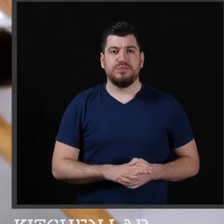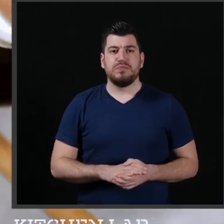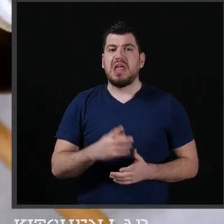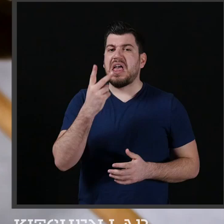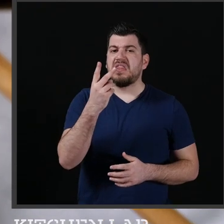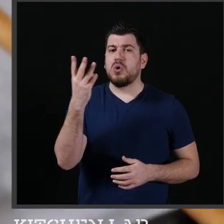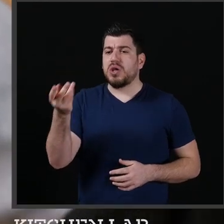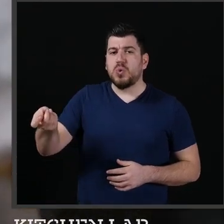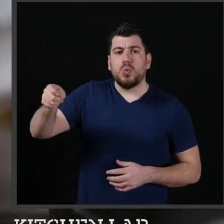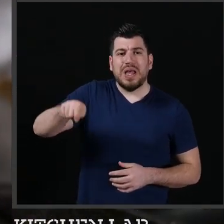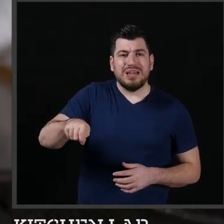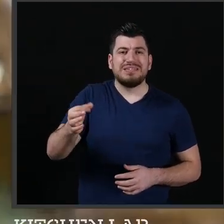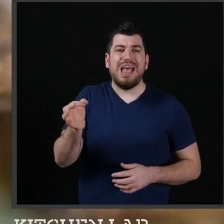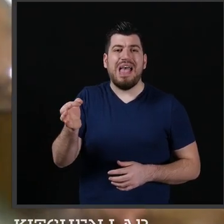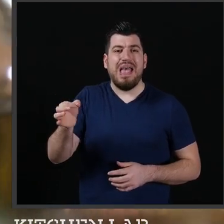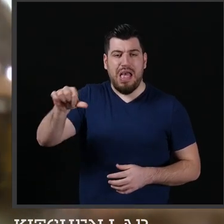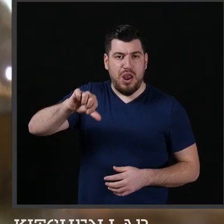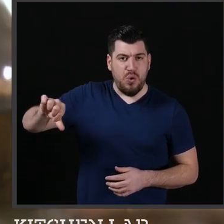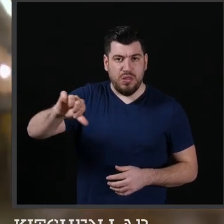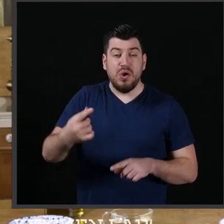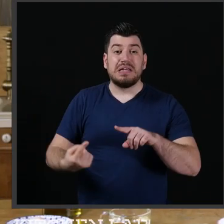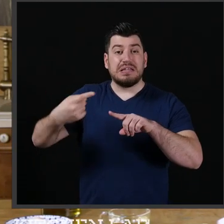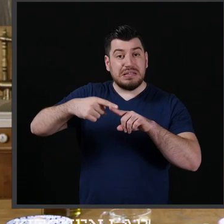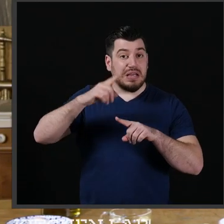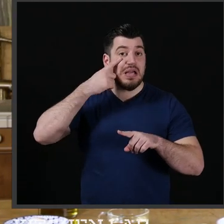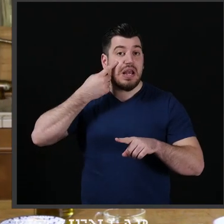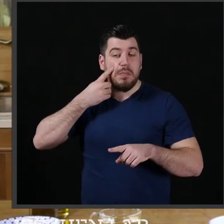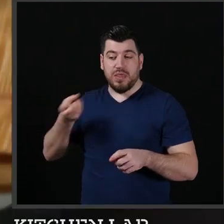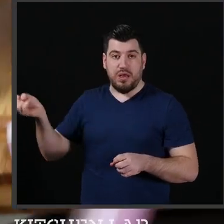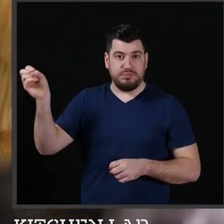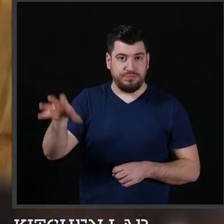2 με 3 κουταλιές σούπα σε ελαιόλαδο και τα κρεμμύδια μας.